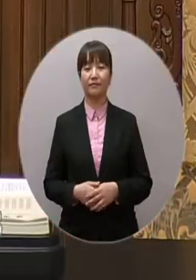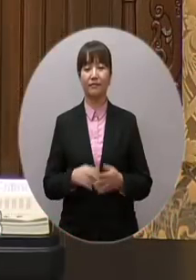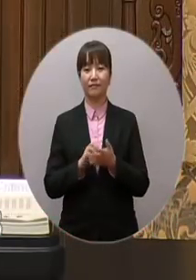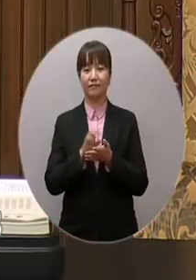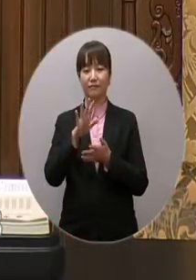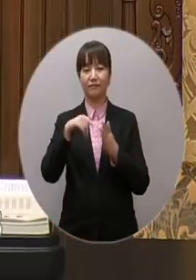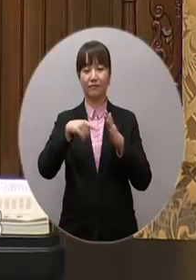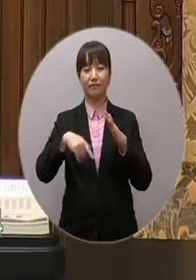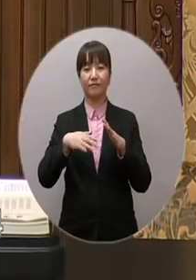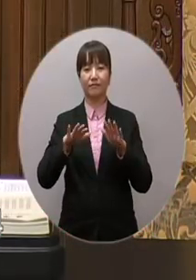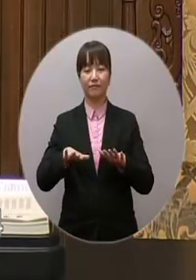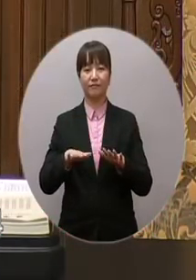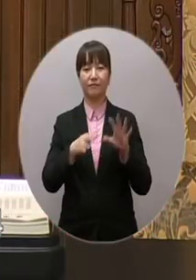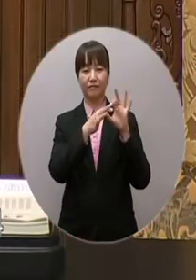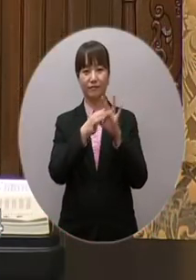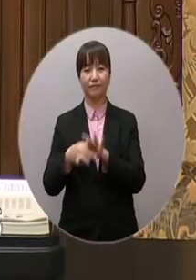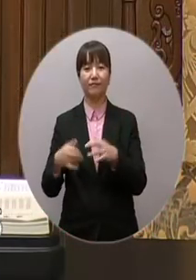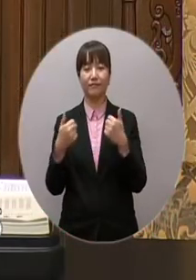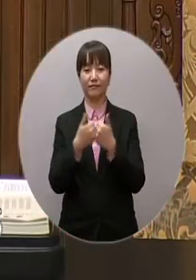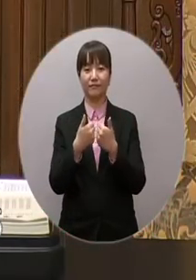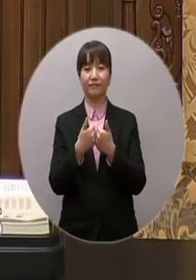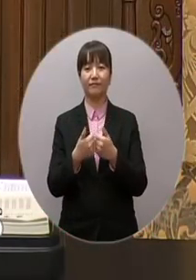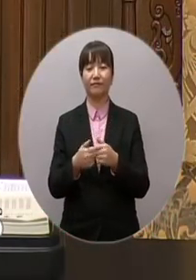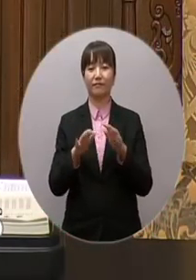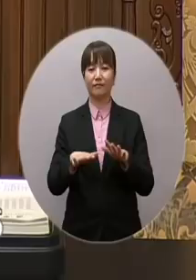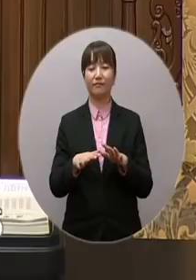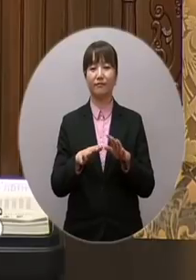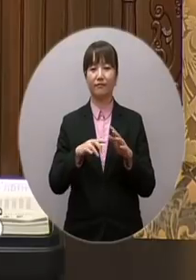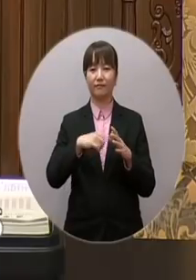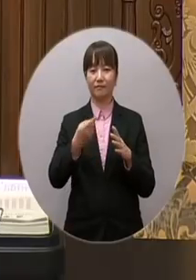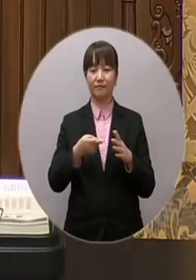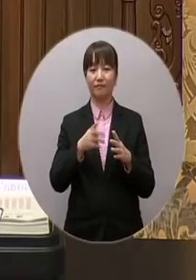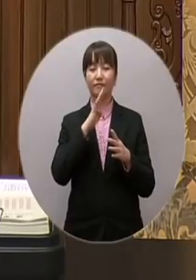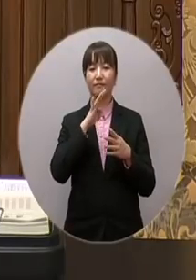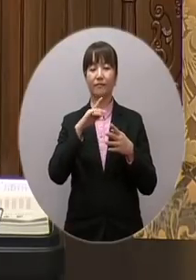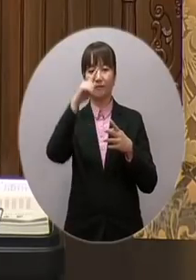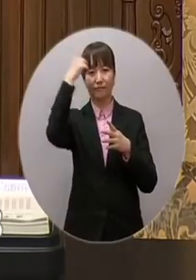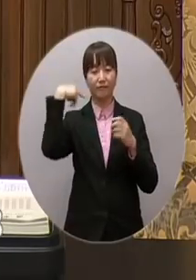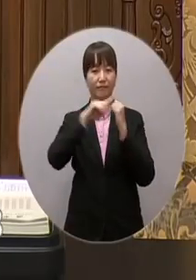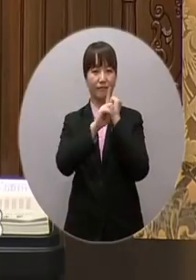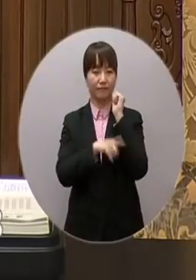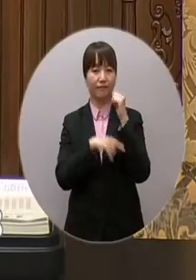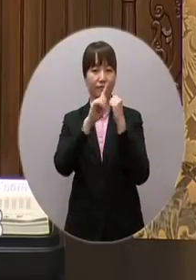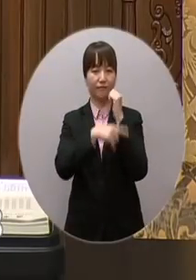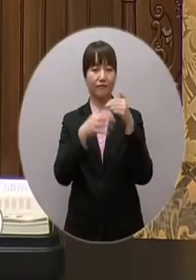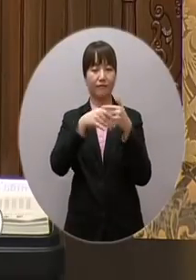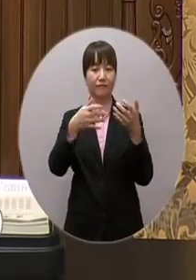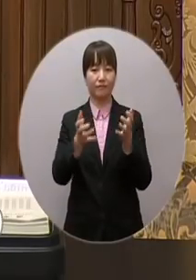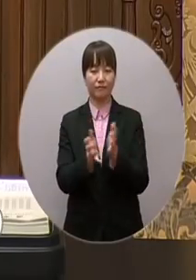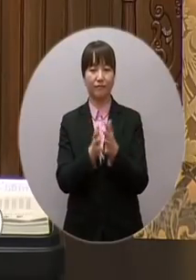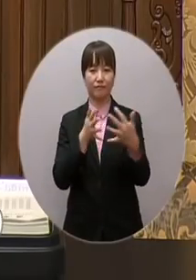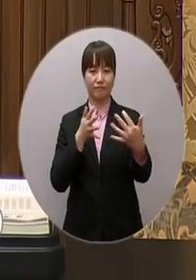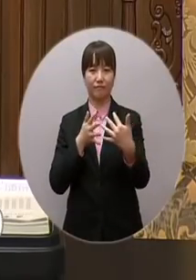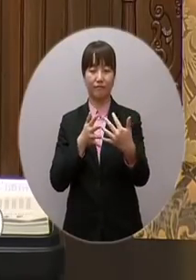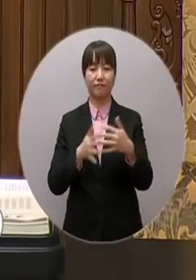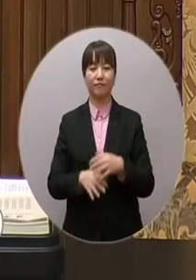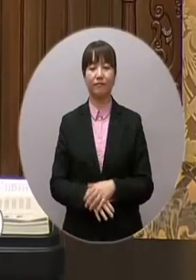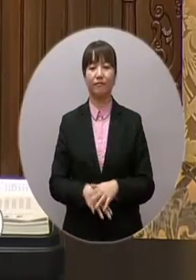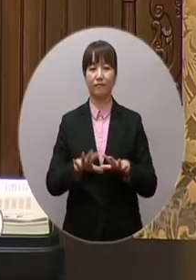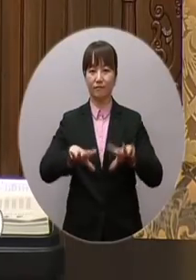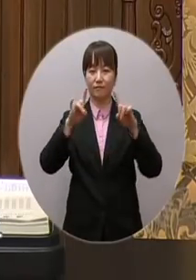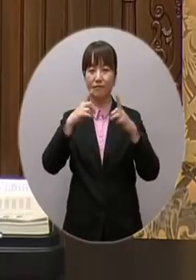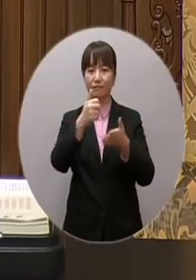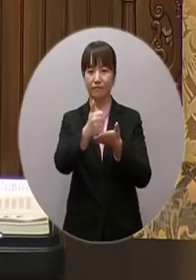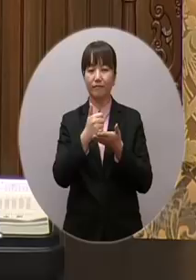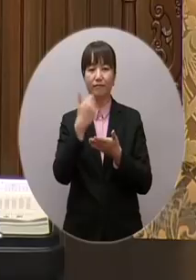包院会现在继续开会，进行司法及法制组之质询。首